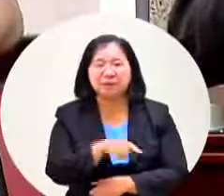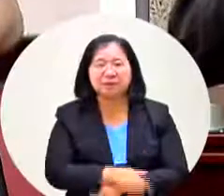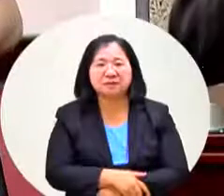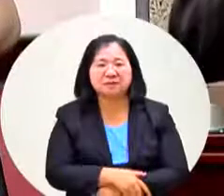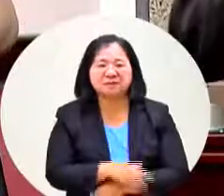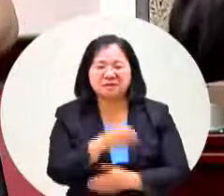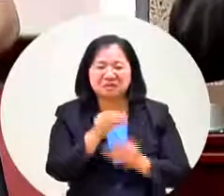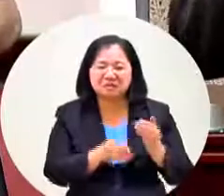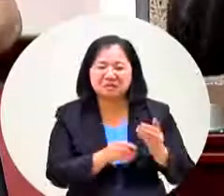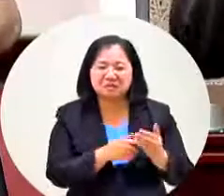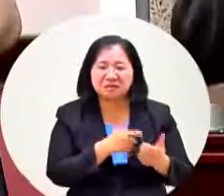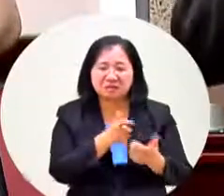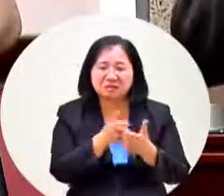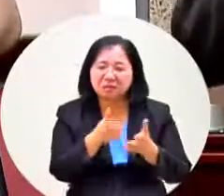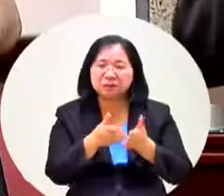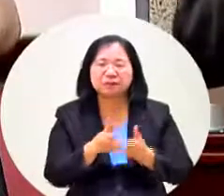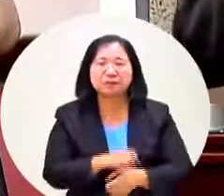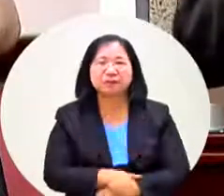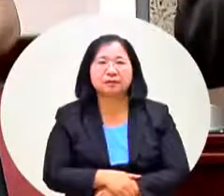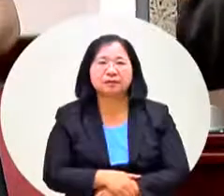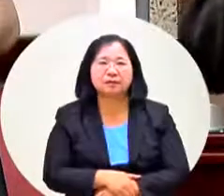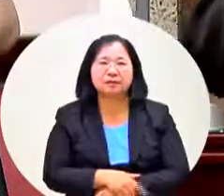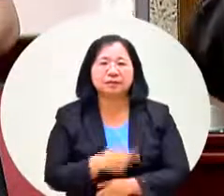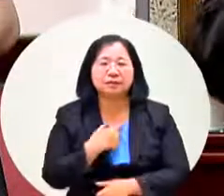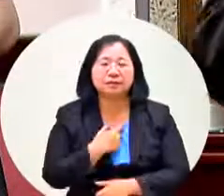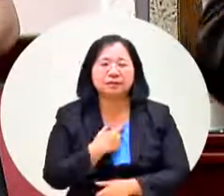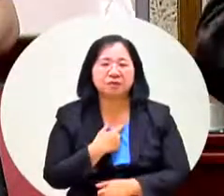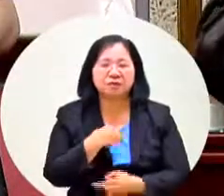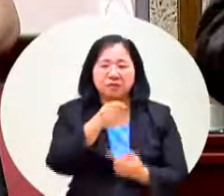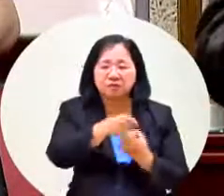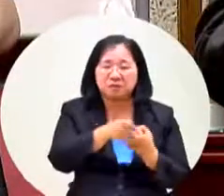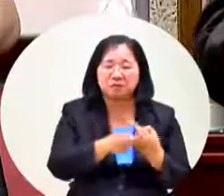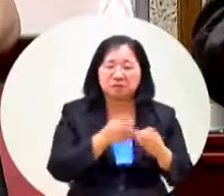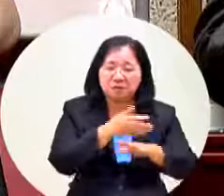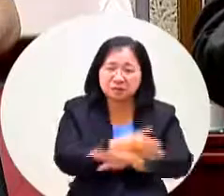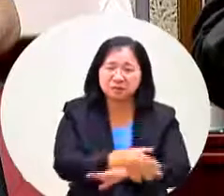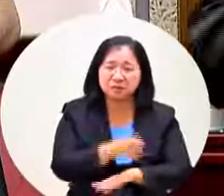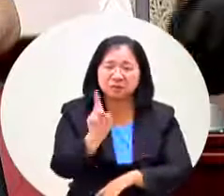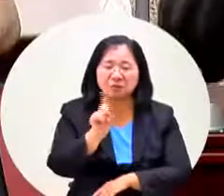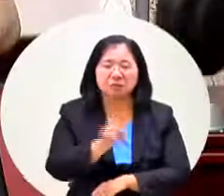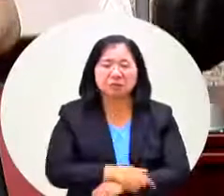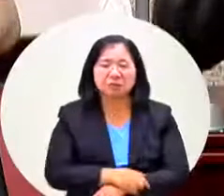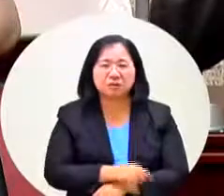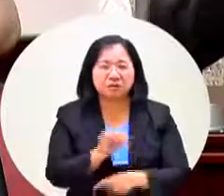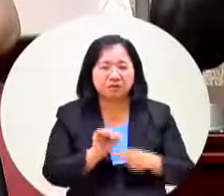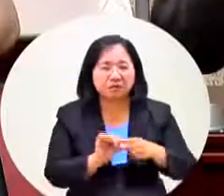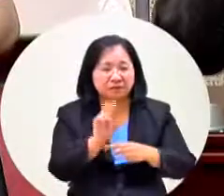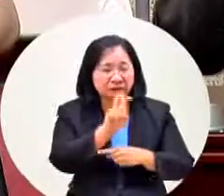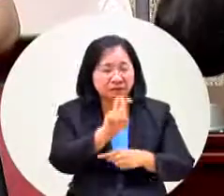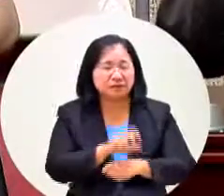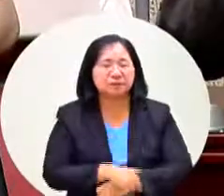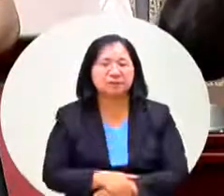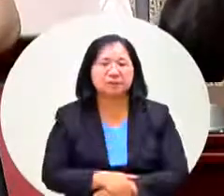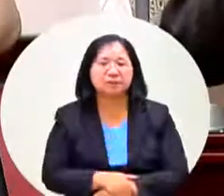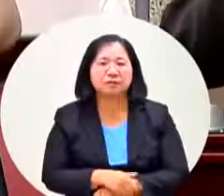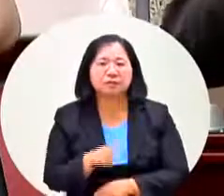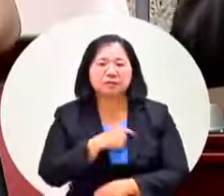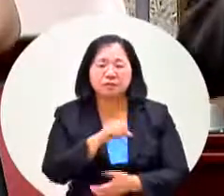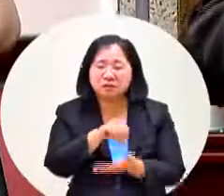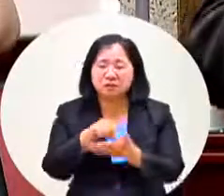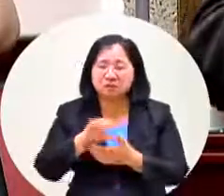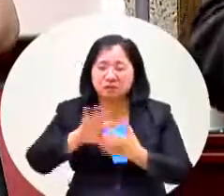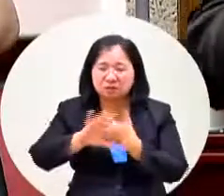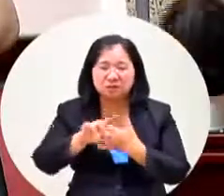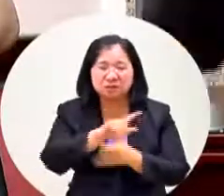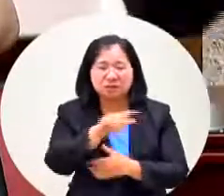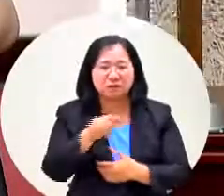就是讲拄仔有讲到，就是咱一公顷是超到40000外，吼，啊，伊我到总赔的时阵是赔28万，而且伊